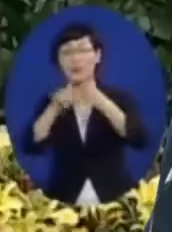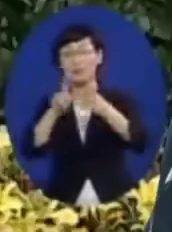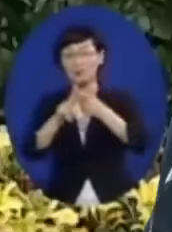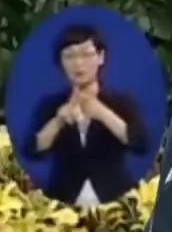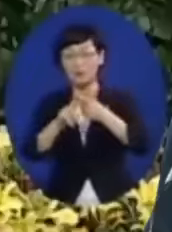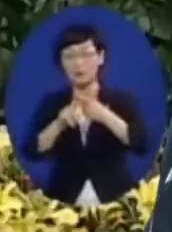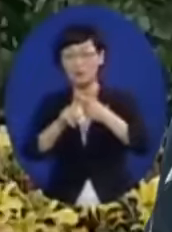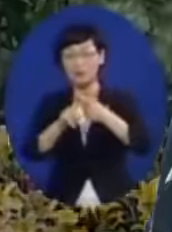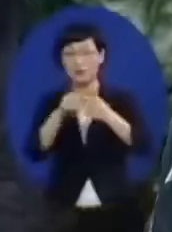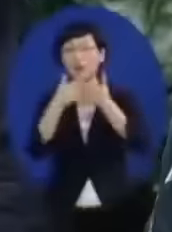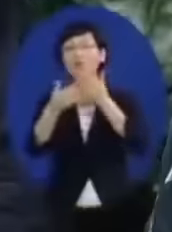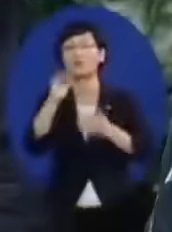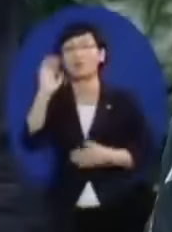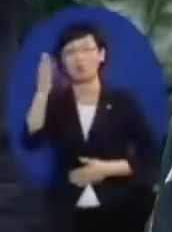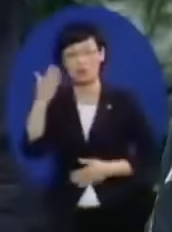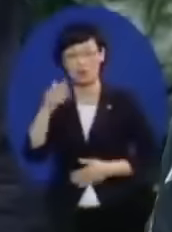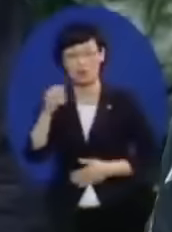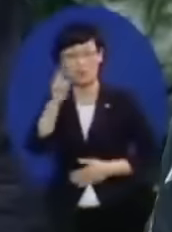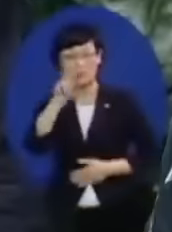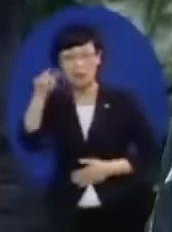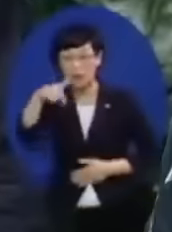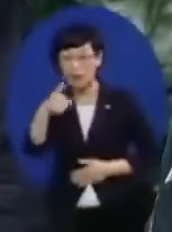것입니다. 야곱은